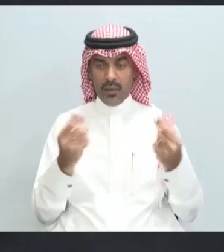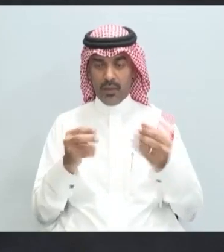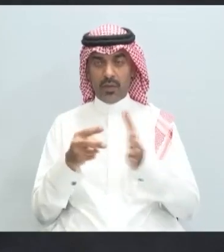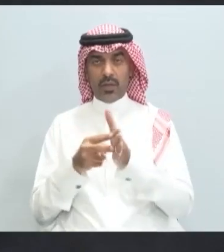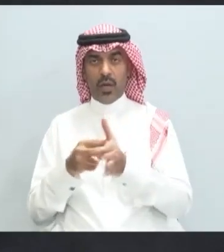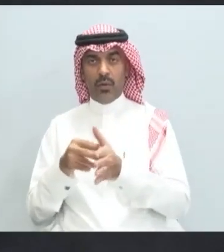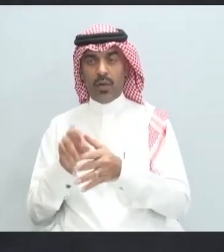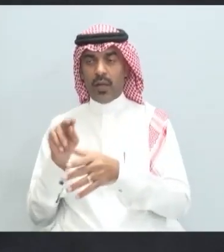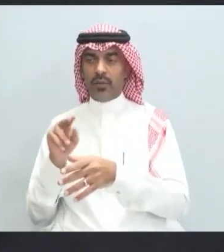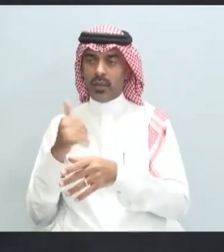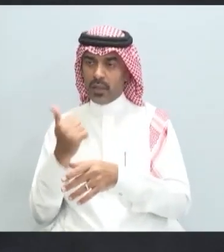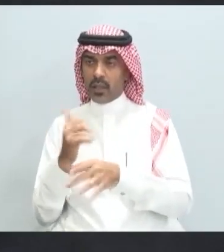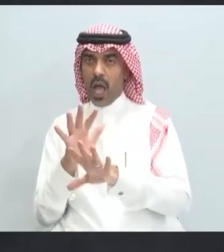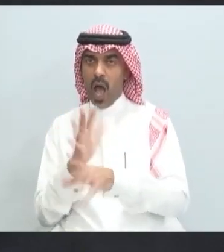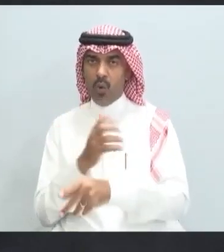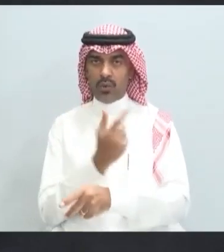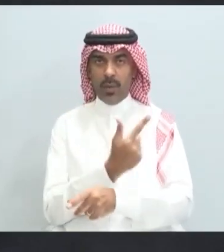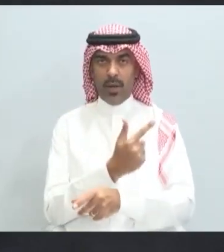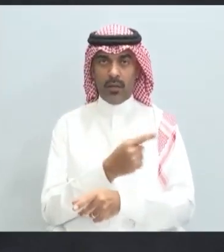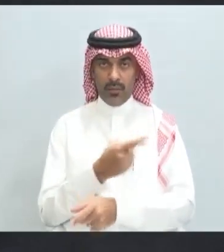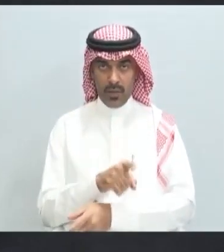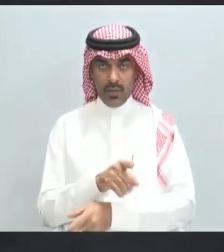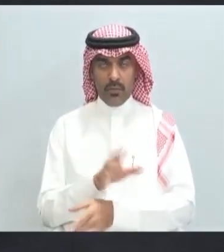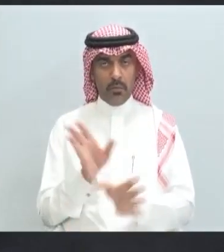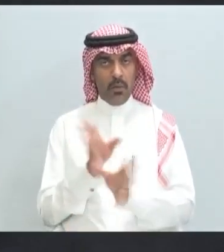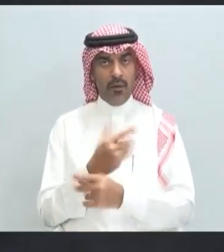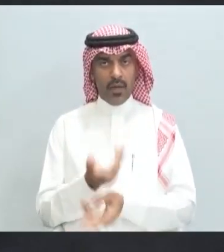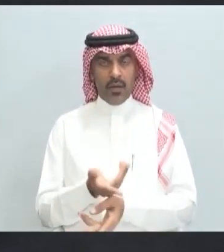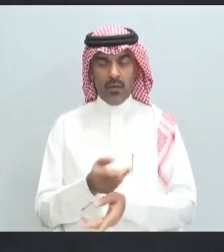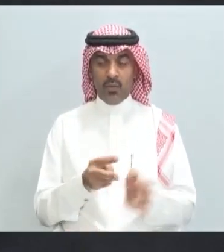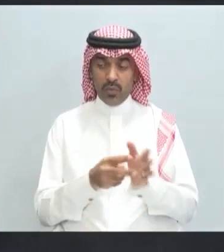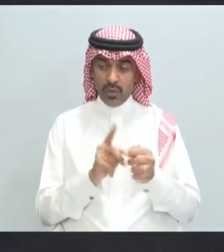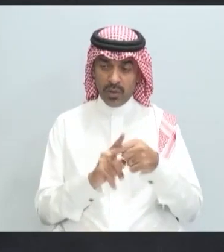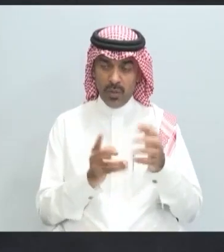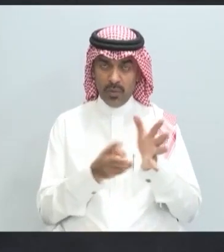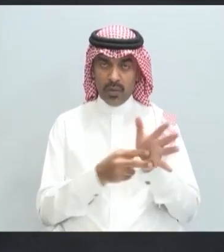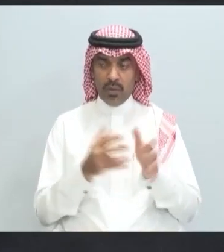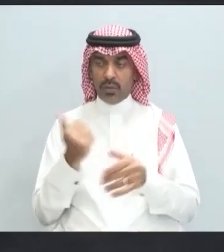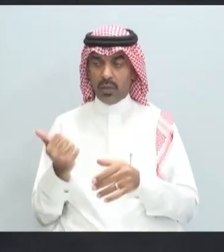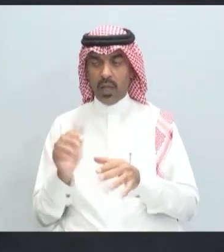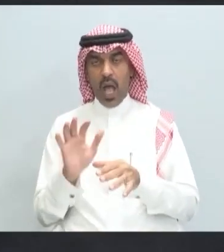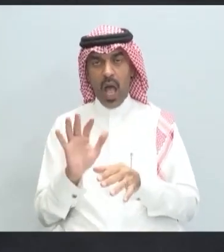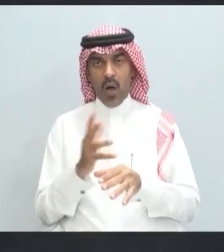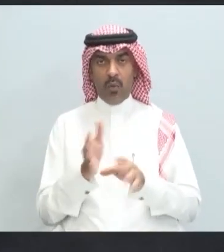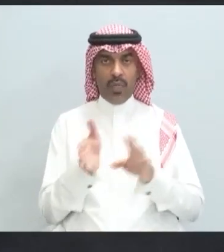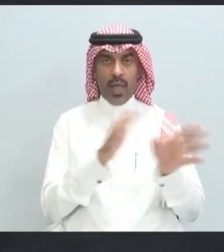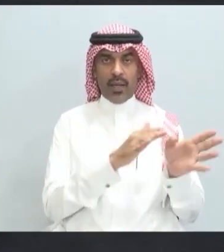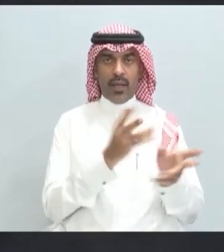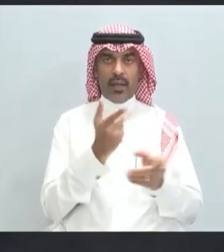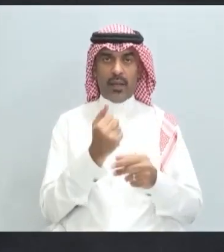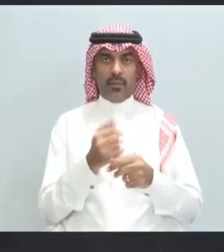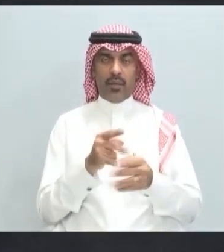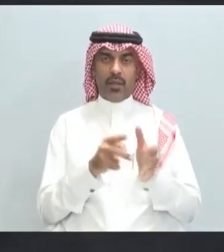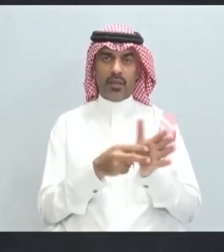ناتج سته وسبعه كذا مع بعض لا تجمع يطلعك سته مع يا يطلع لك سب لا يمكن ان يطلع الناتجين مع بعضهم